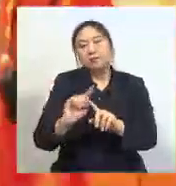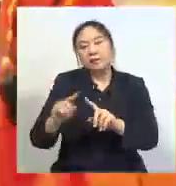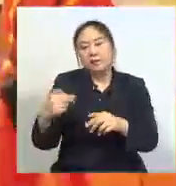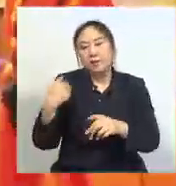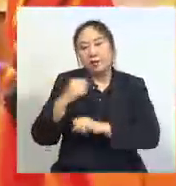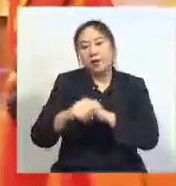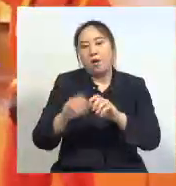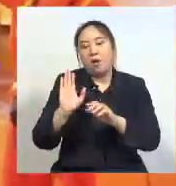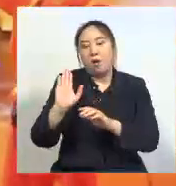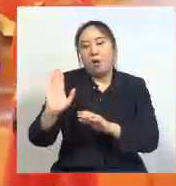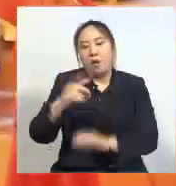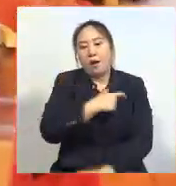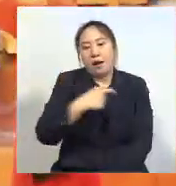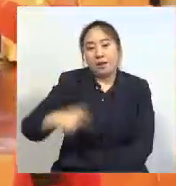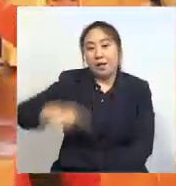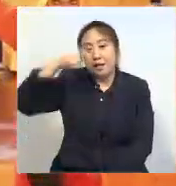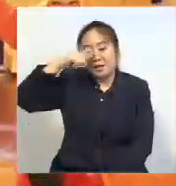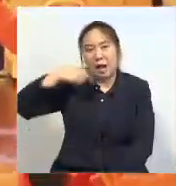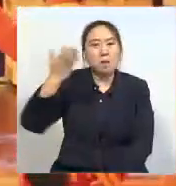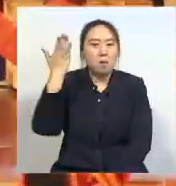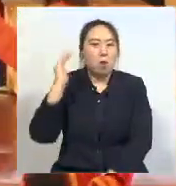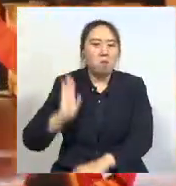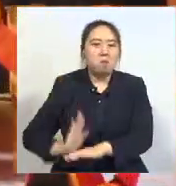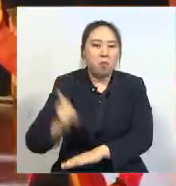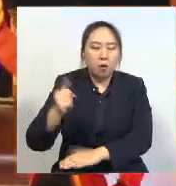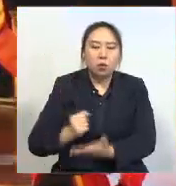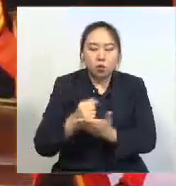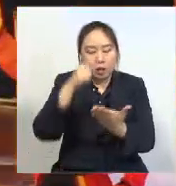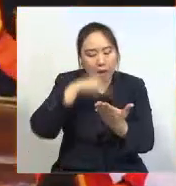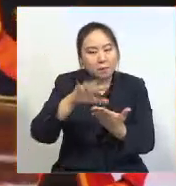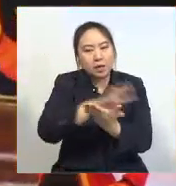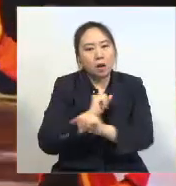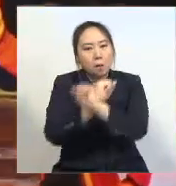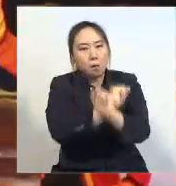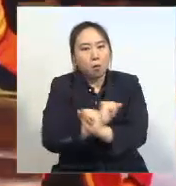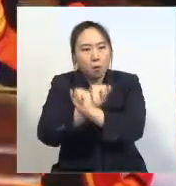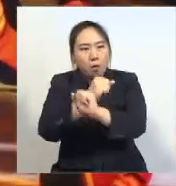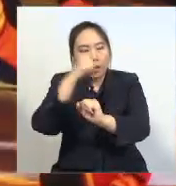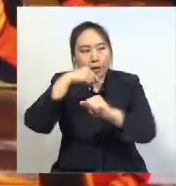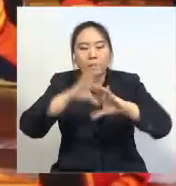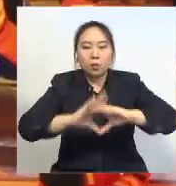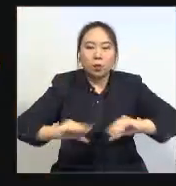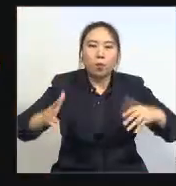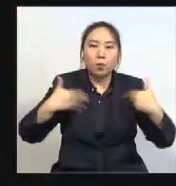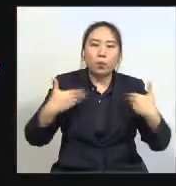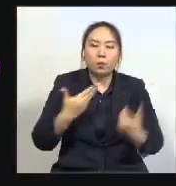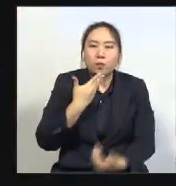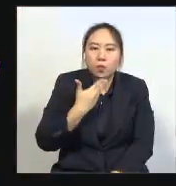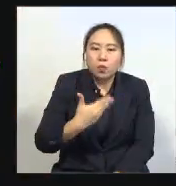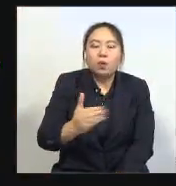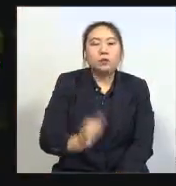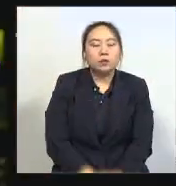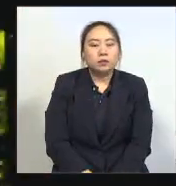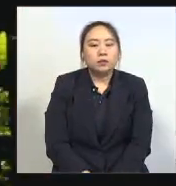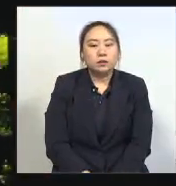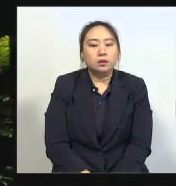ระปรีชาสามารถของพระมหากษัตริย์ไทยในอดีตที่ปกป้องบ้านเมืองทำให้ประเทศไทยสงบร่มเย็นเรื่อยมาบอกเล่าเรื่อง